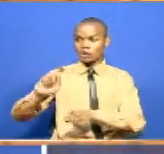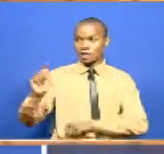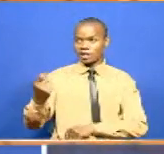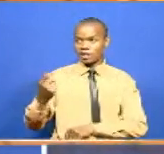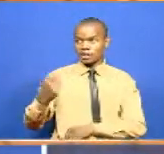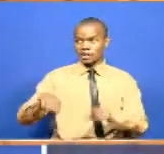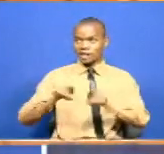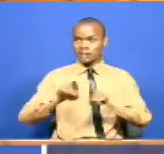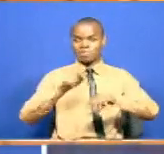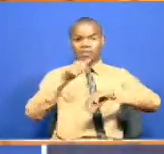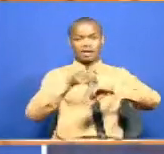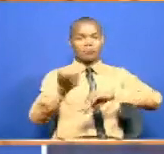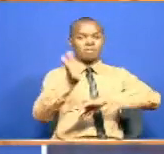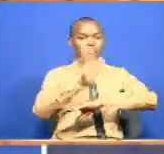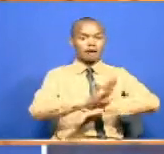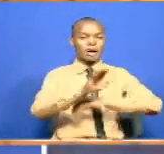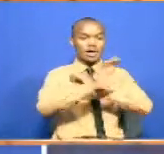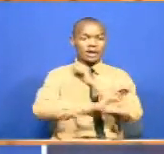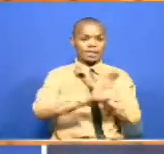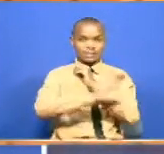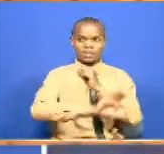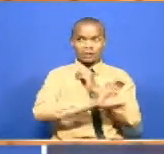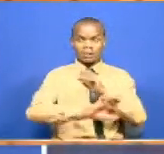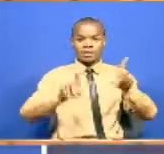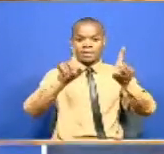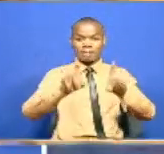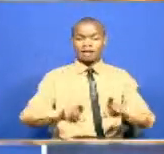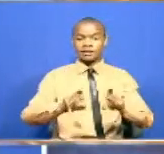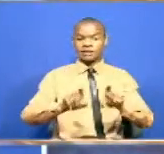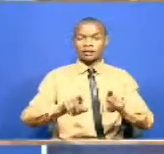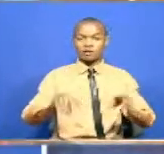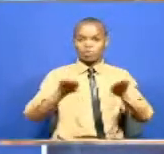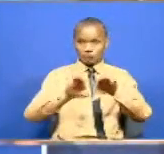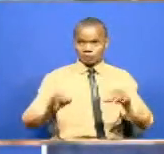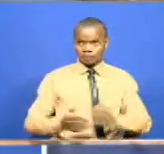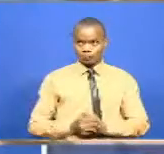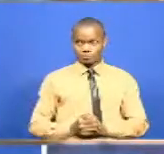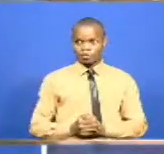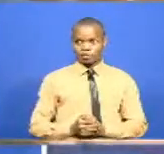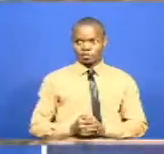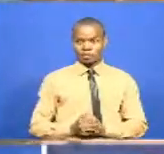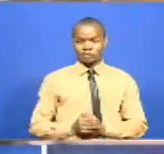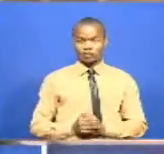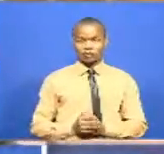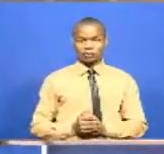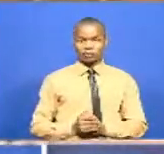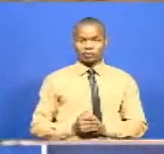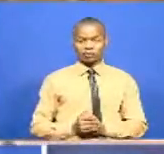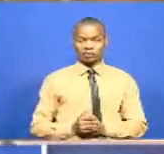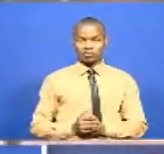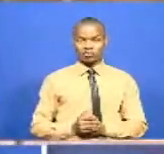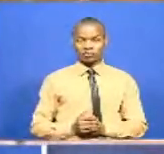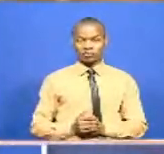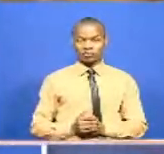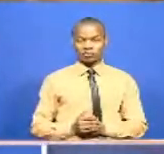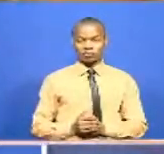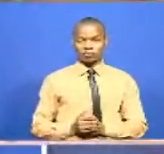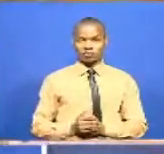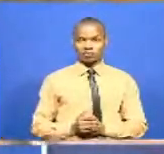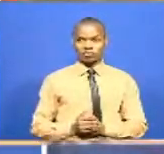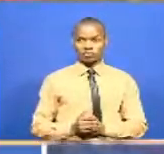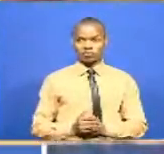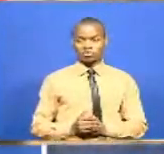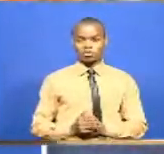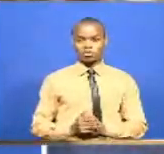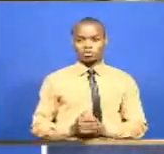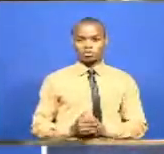their return date to the country must be disclosed. Juni Karisa Mbele ni kiripotia Darubini kutoka kaunti ya